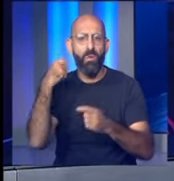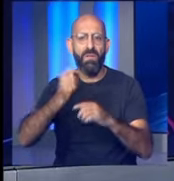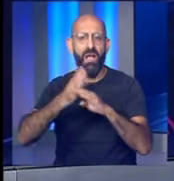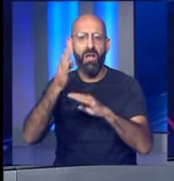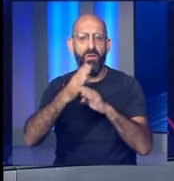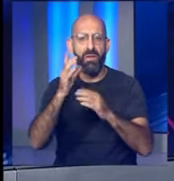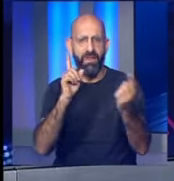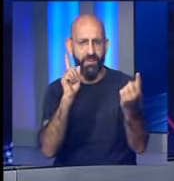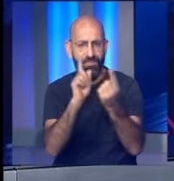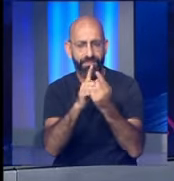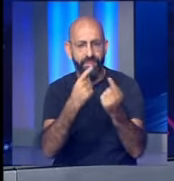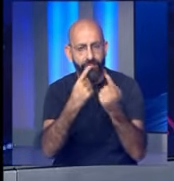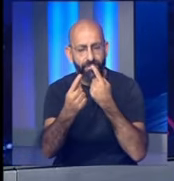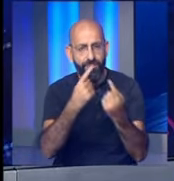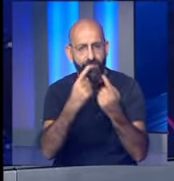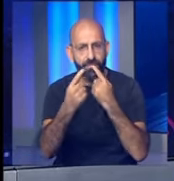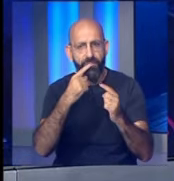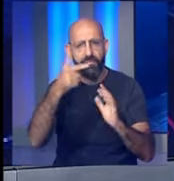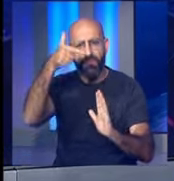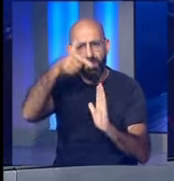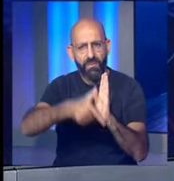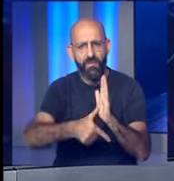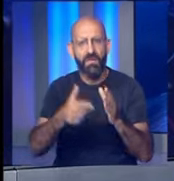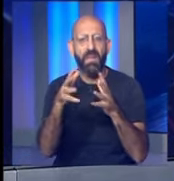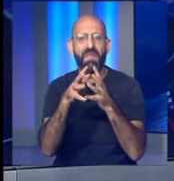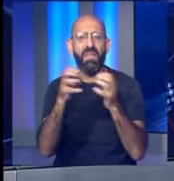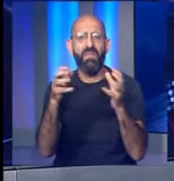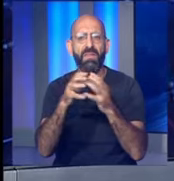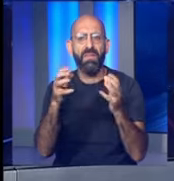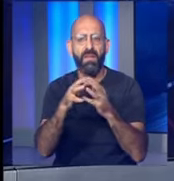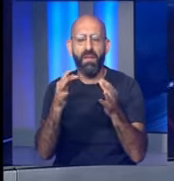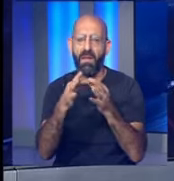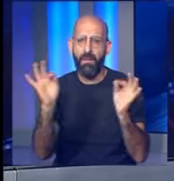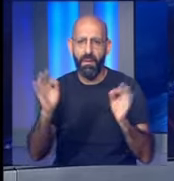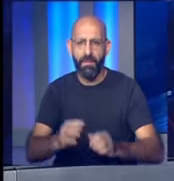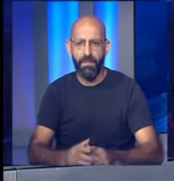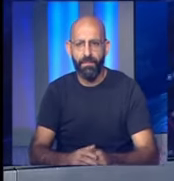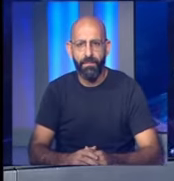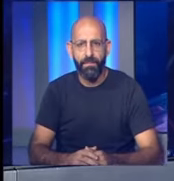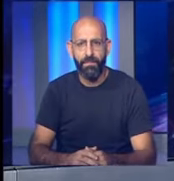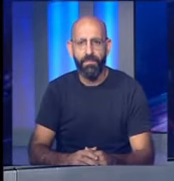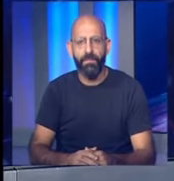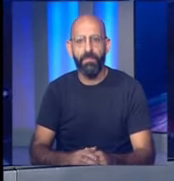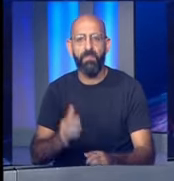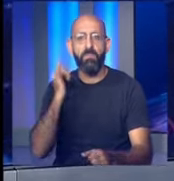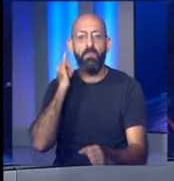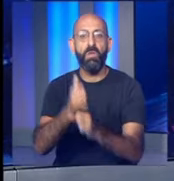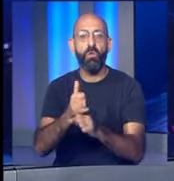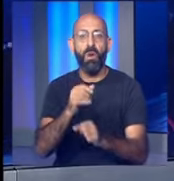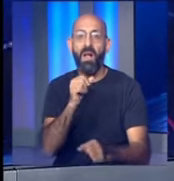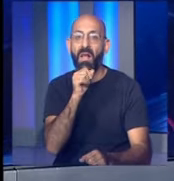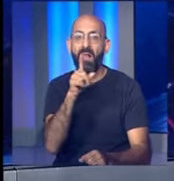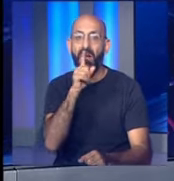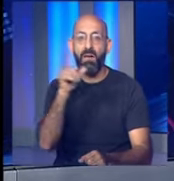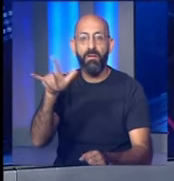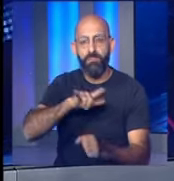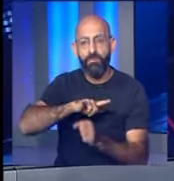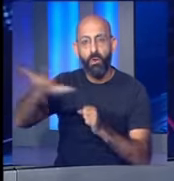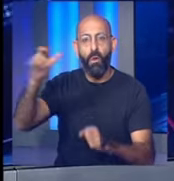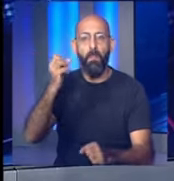كافة. ميقاتي سيلتقي أيضا وزير الخارجية ديفيد لامي. أفادت المركزية أن